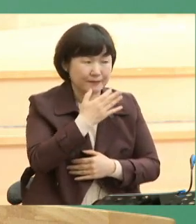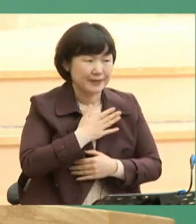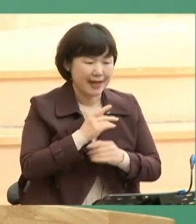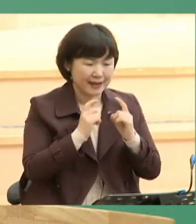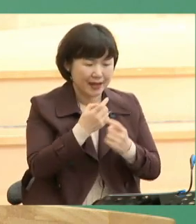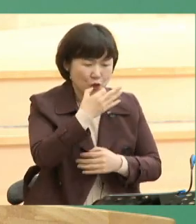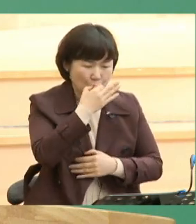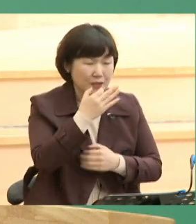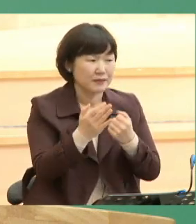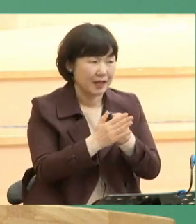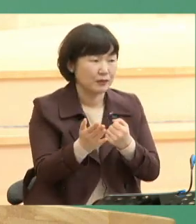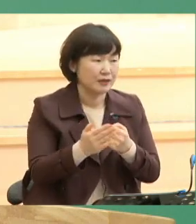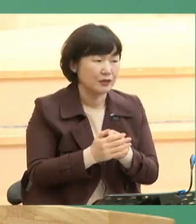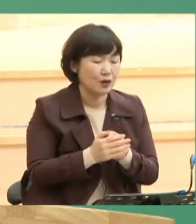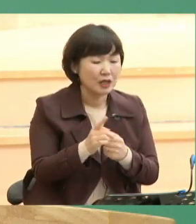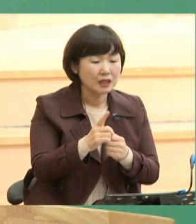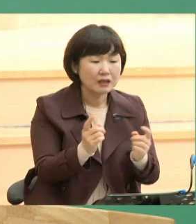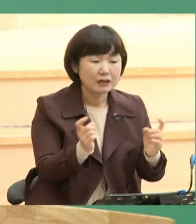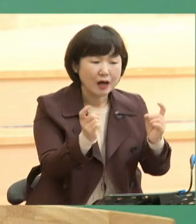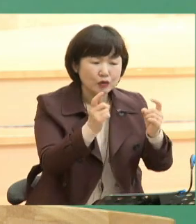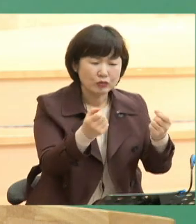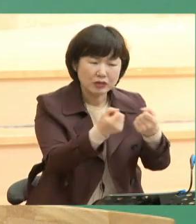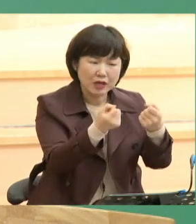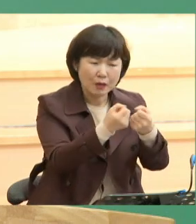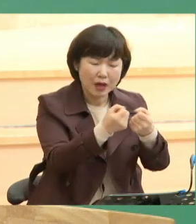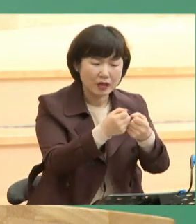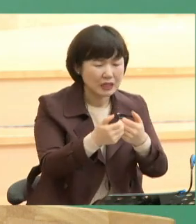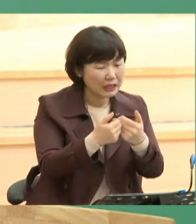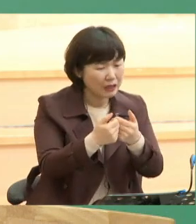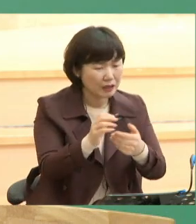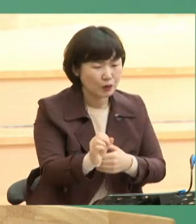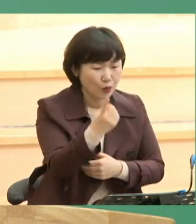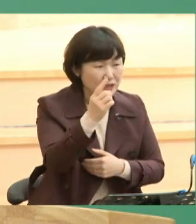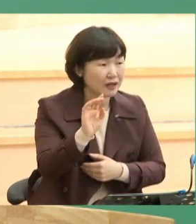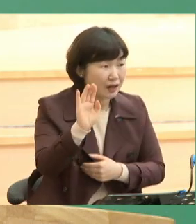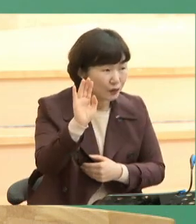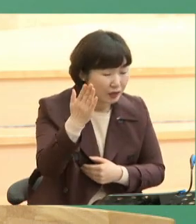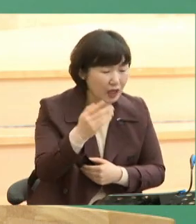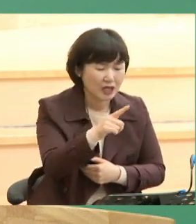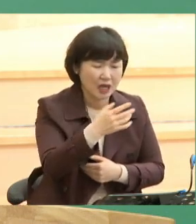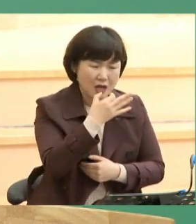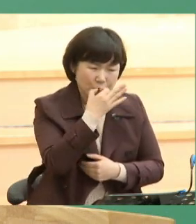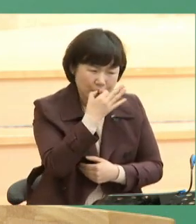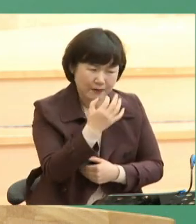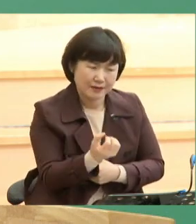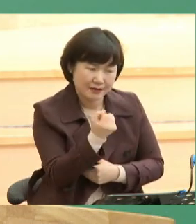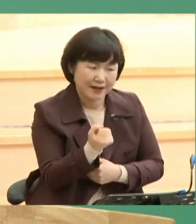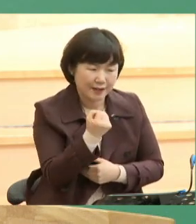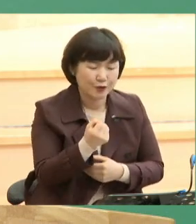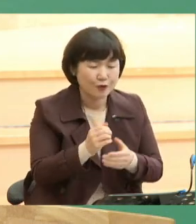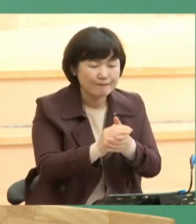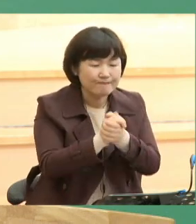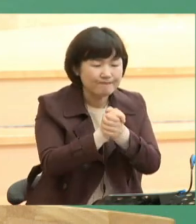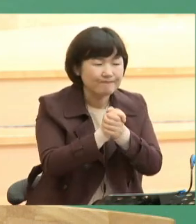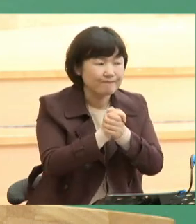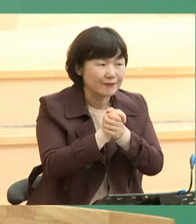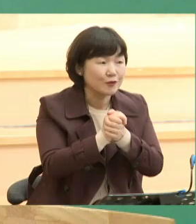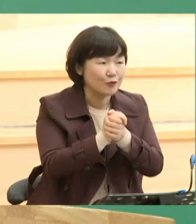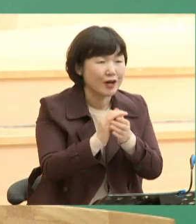하나씩 다툼과 싸움이 갈등의 불씨가 되는 정력을 안고 정력을 안 뽑기 도르래